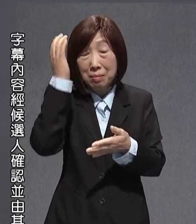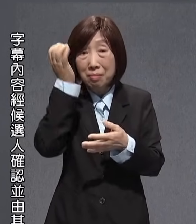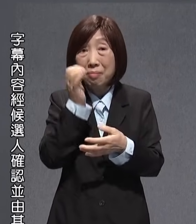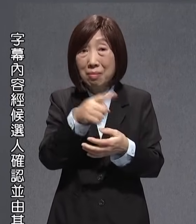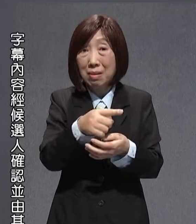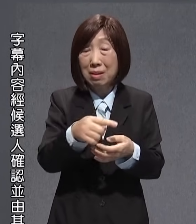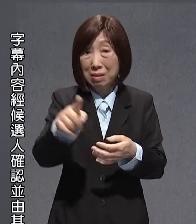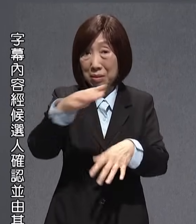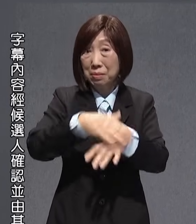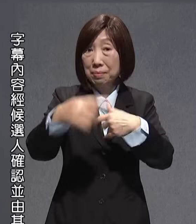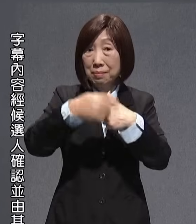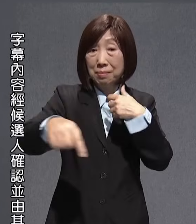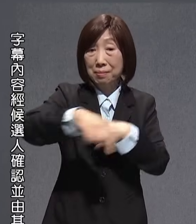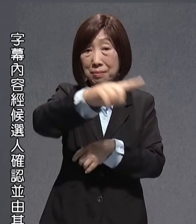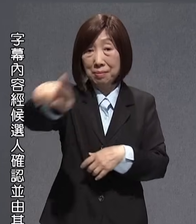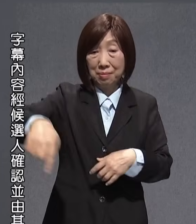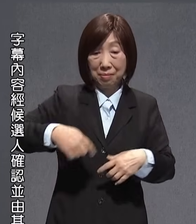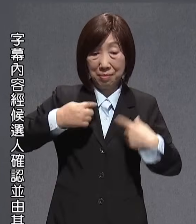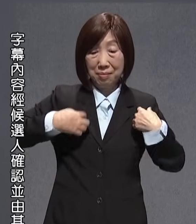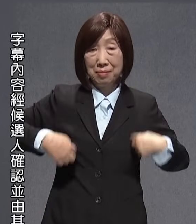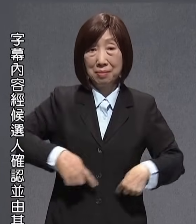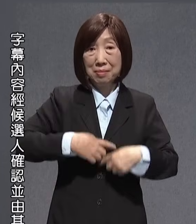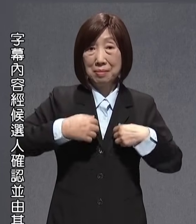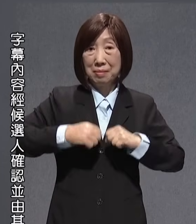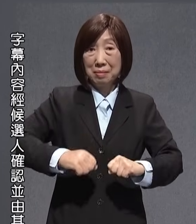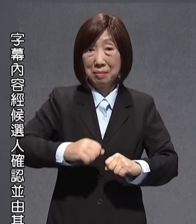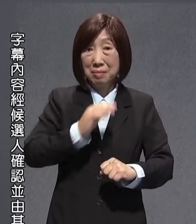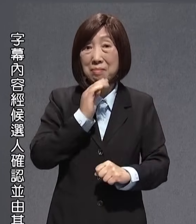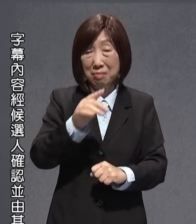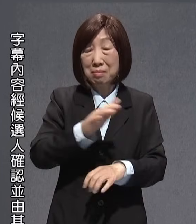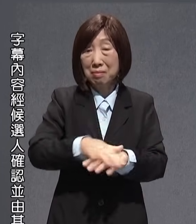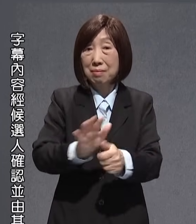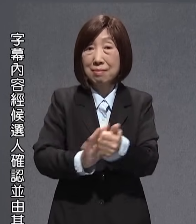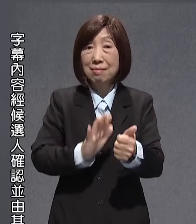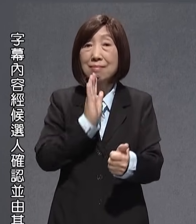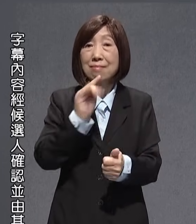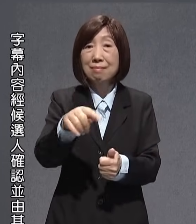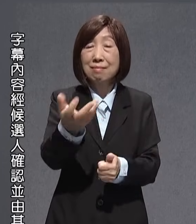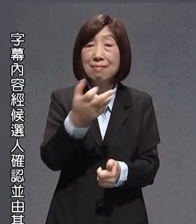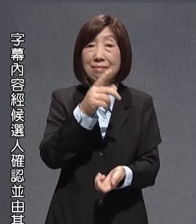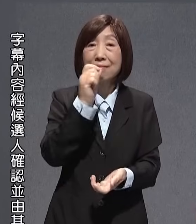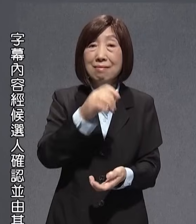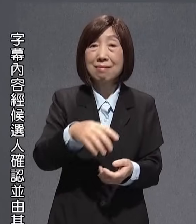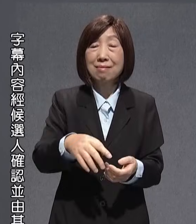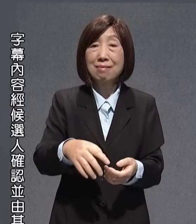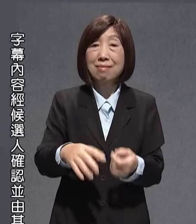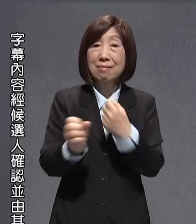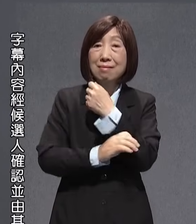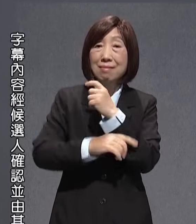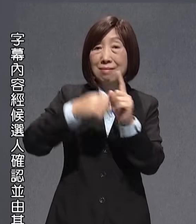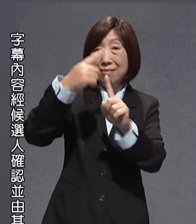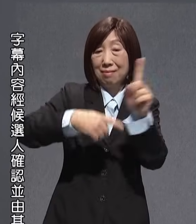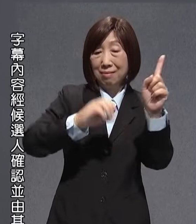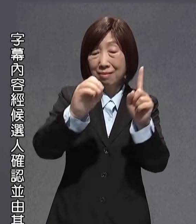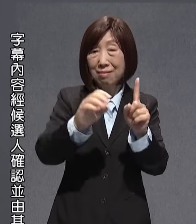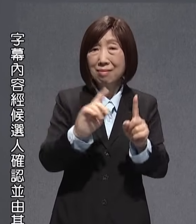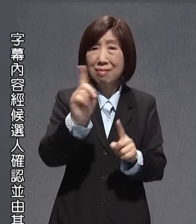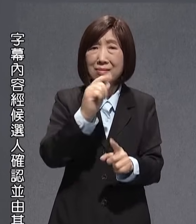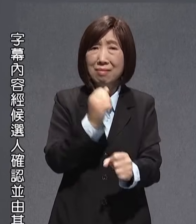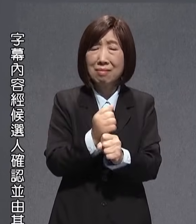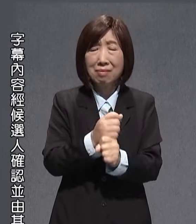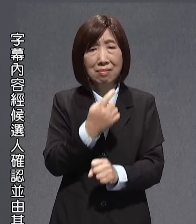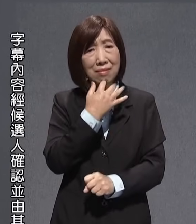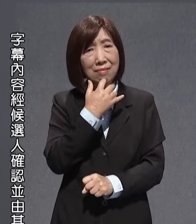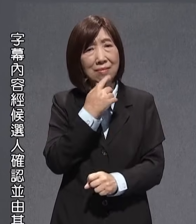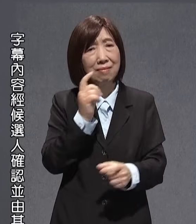人的健康哎。尤其你刚刚谈的，我也觉得很奇怪，你的净零转型怎么做到？ 我记得你们中央规